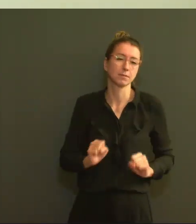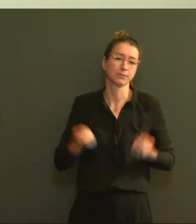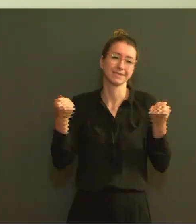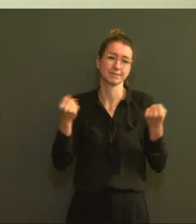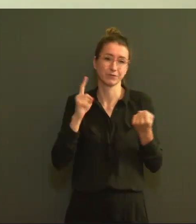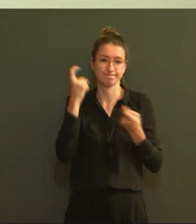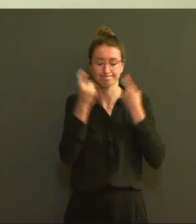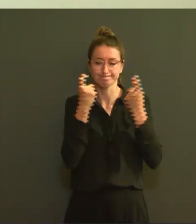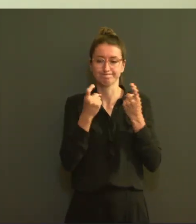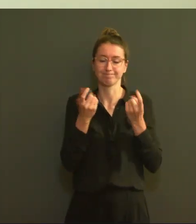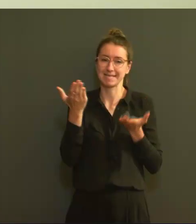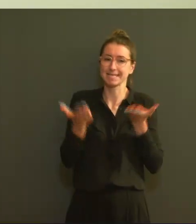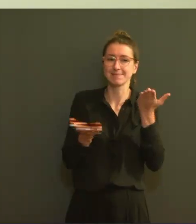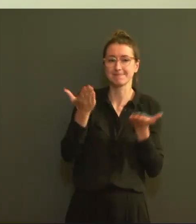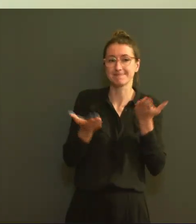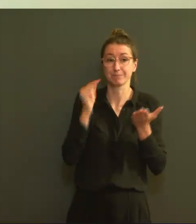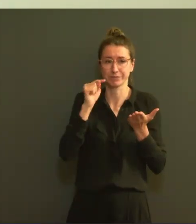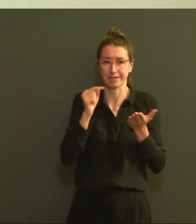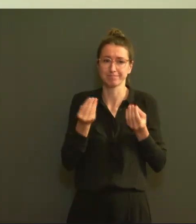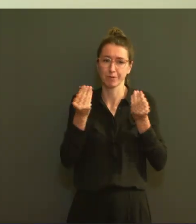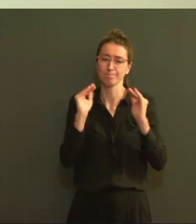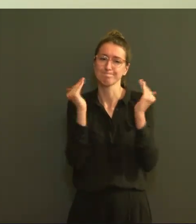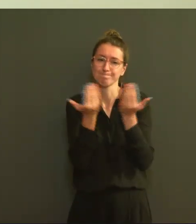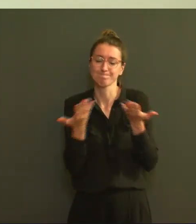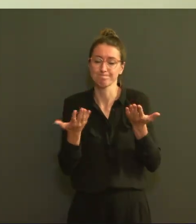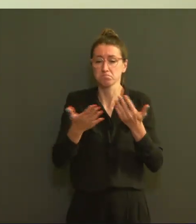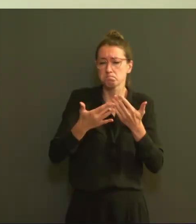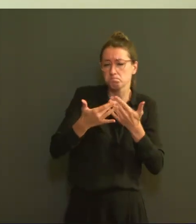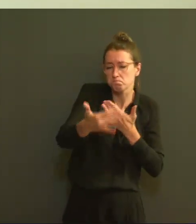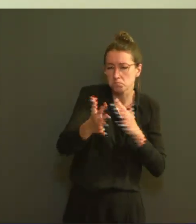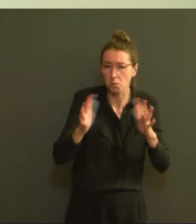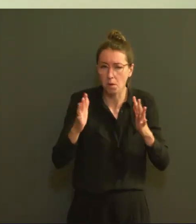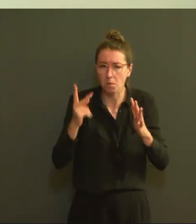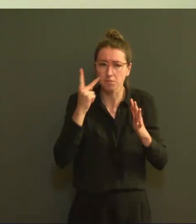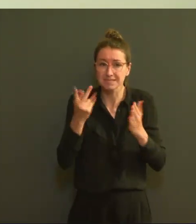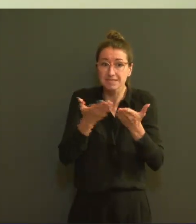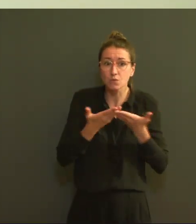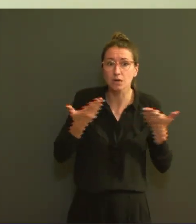faudra effectivement, en fonction de l'évolution de l'épidémie, placer le